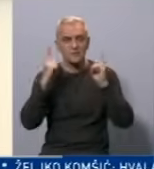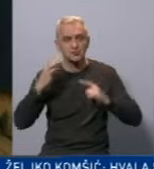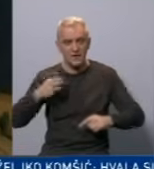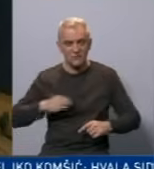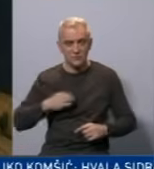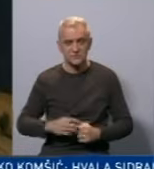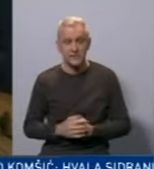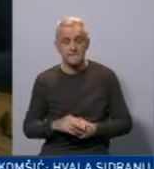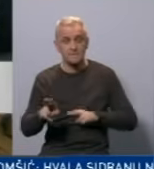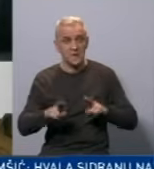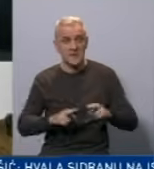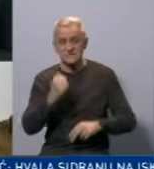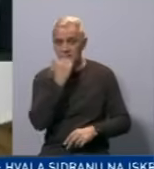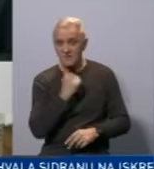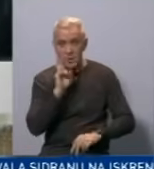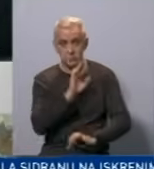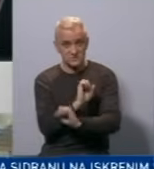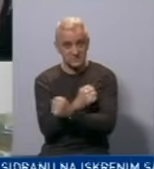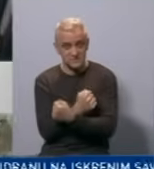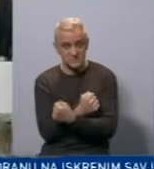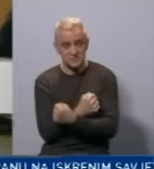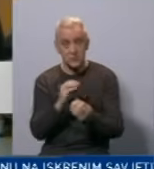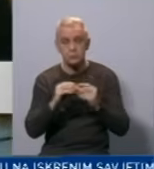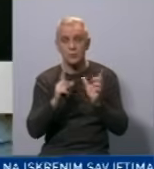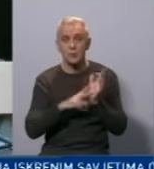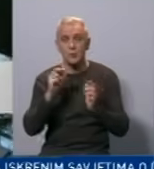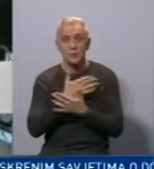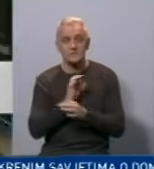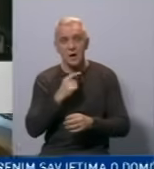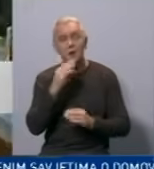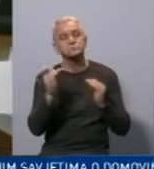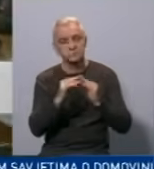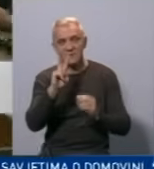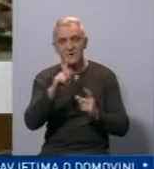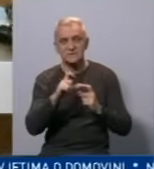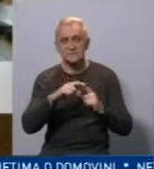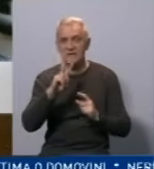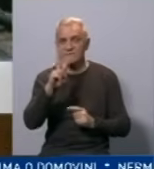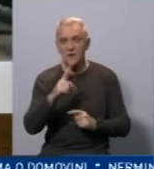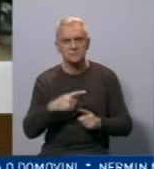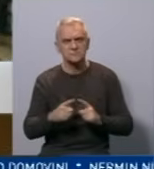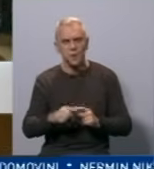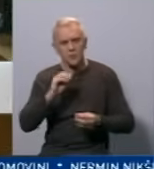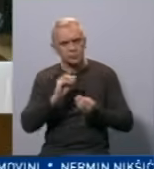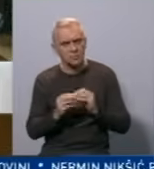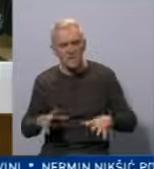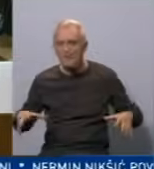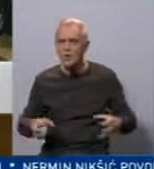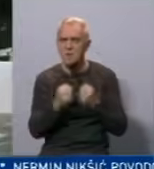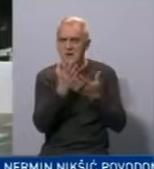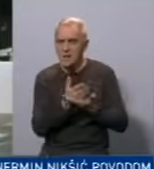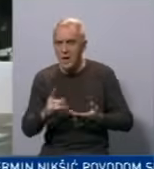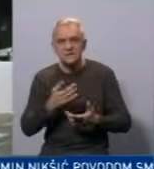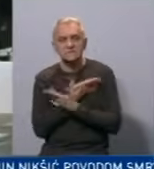funkcija. Ministar pravde Bosne i Hercegovine Davor Bunoza se slaže sa VSTV-om kada je riječ o složenosti formiranja odjela za